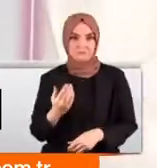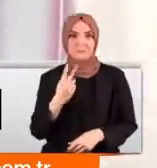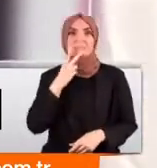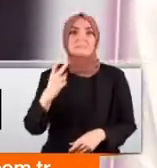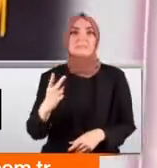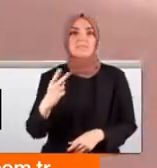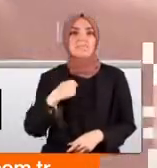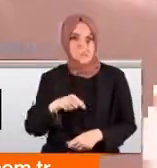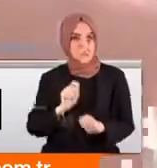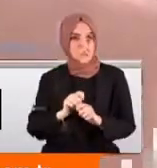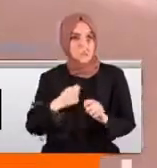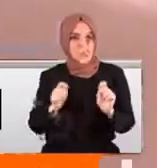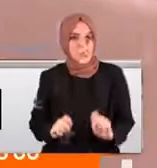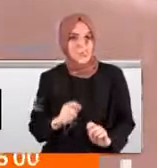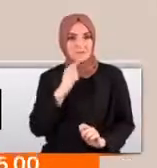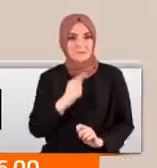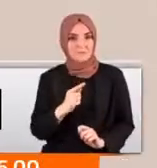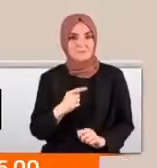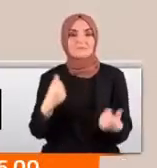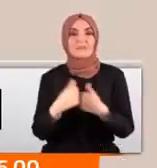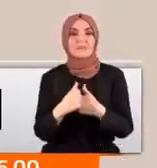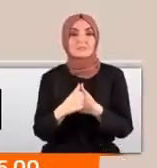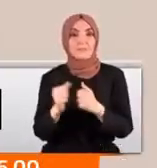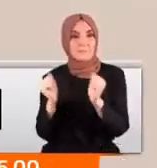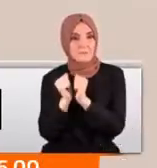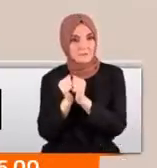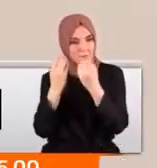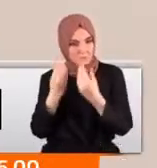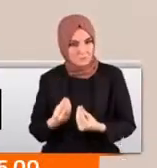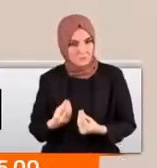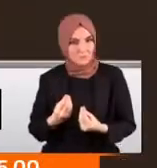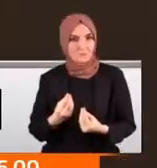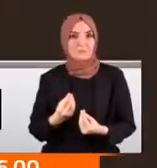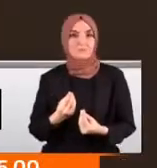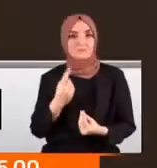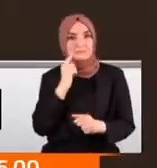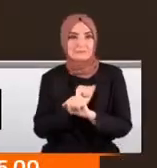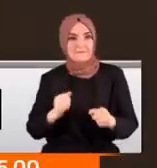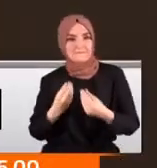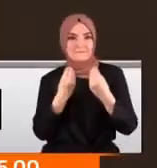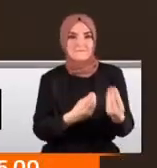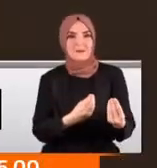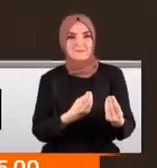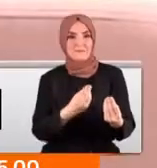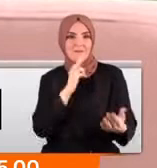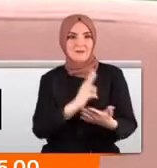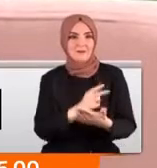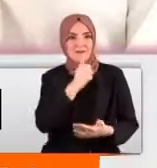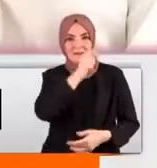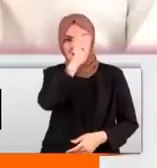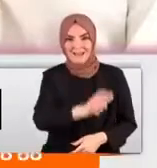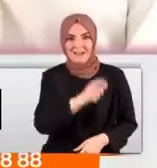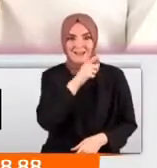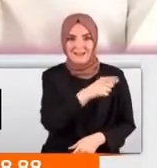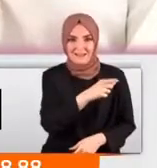burma aldırma peşindeydi. Eşiyle bir oldu, kurban seçtikleri adamı tuzağa düşürmeye kalktı. Ancak evdeki hesap çarşıya uymadı.